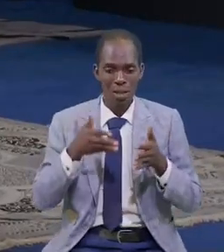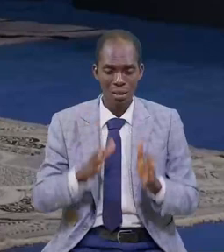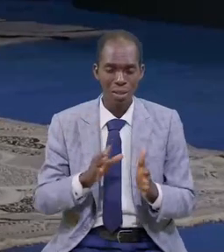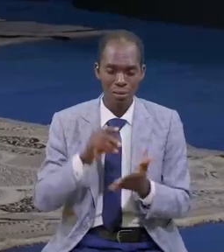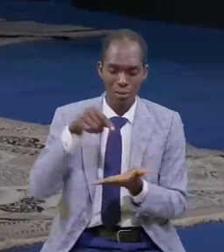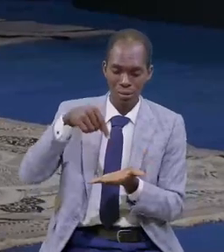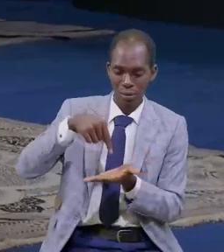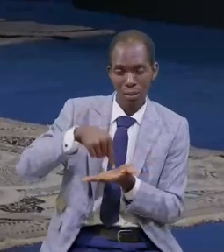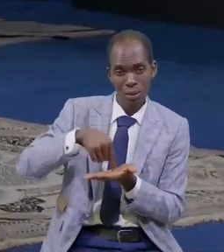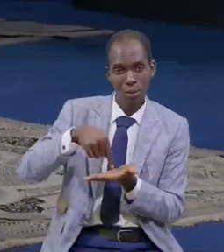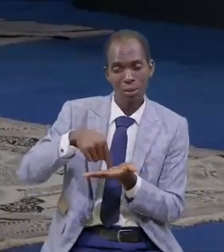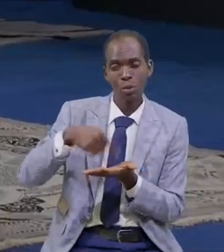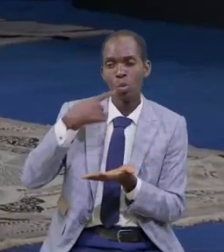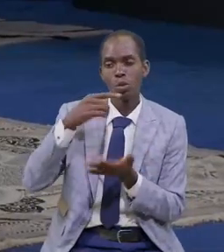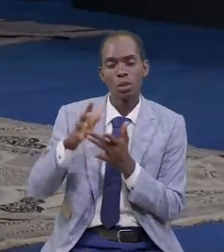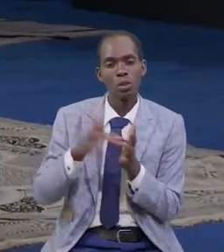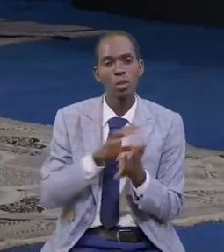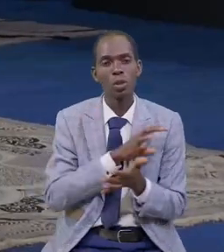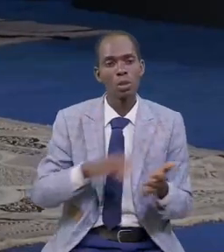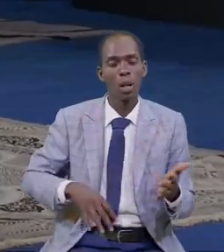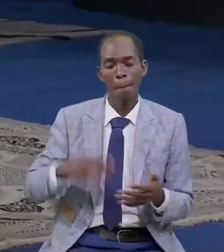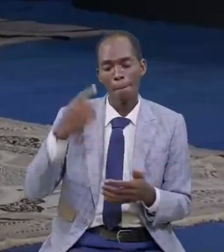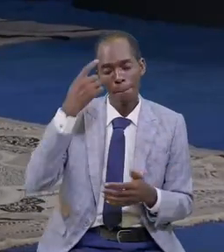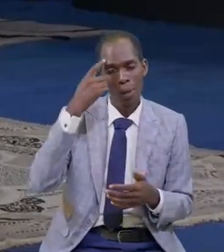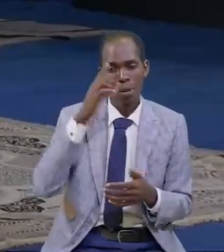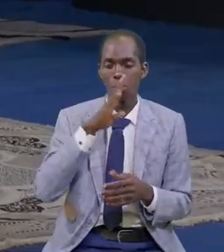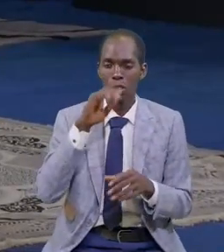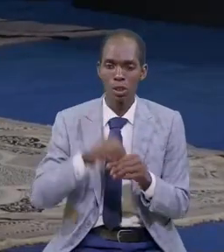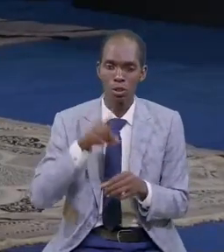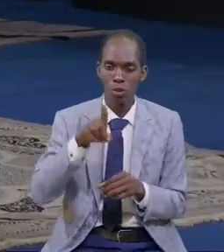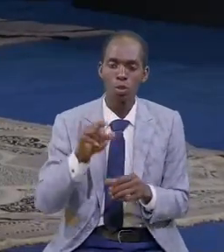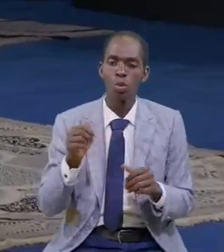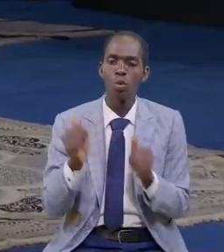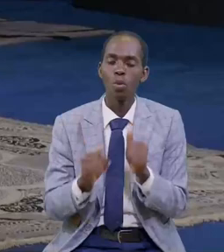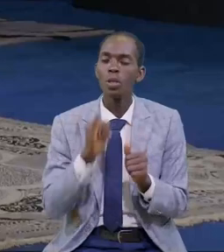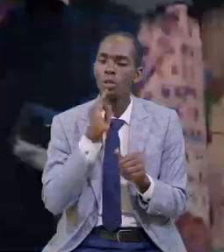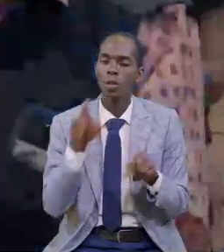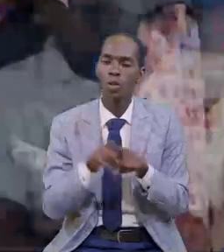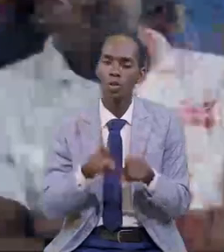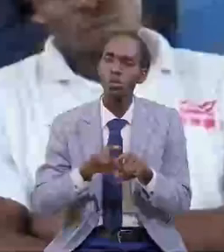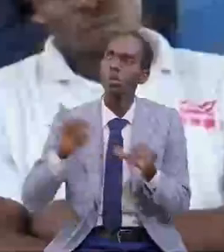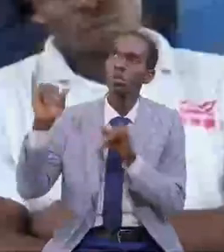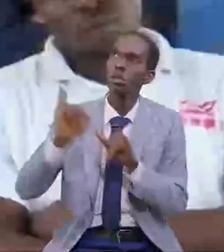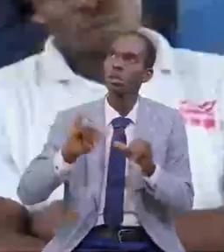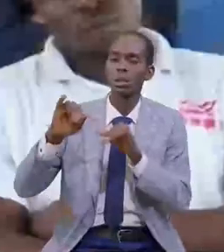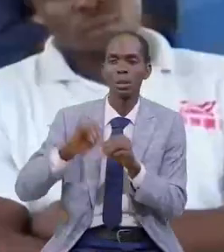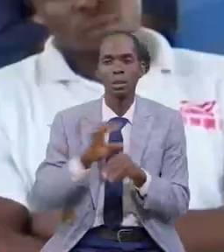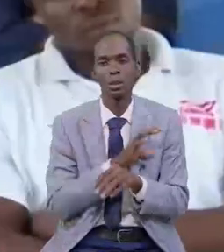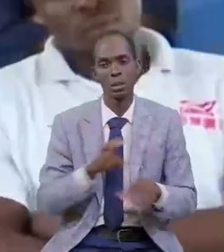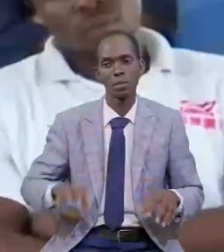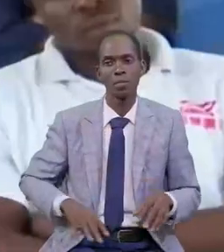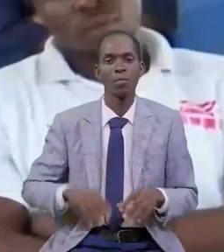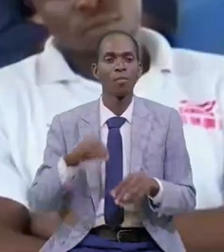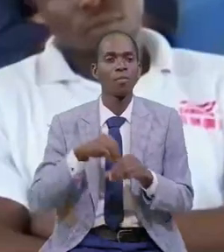ces sentiments ayez en vous les sentiments qui était en jésus-chist verset 6 dit 6